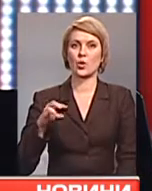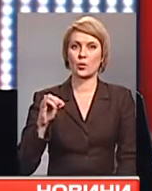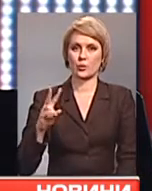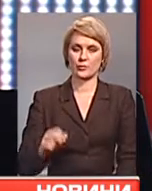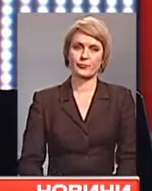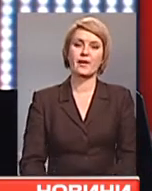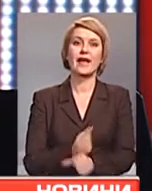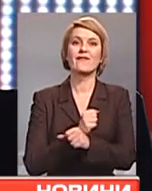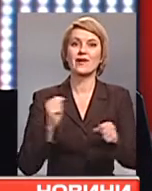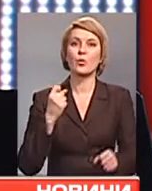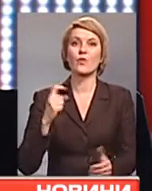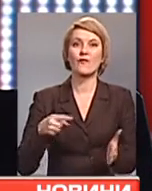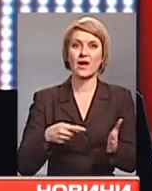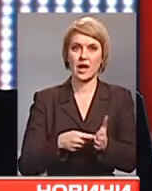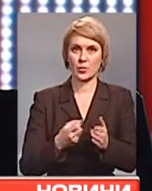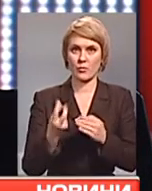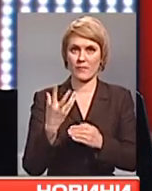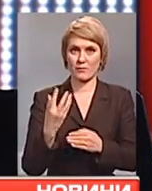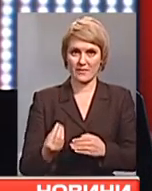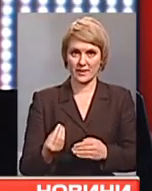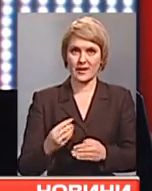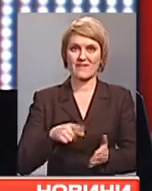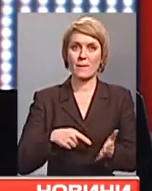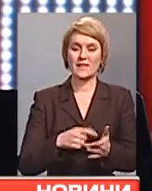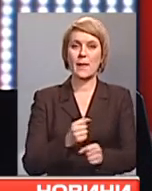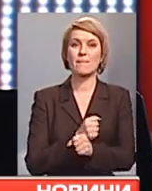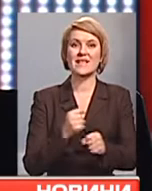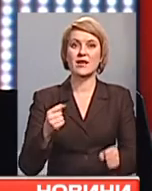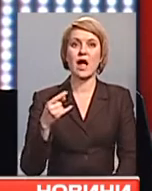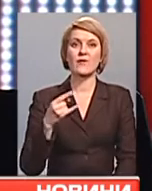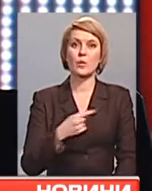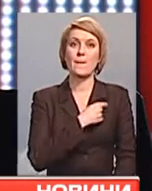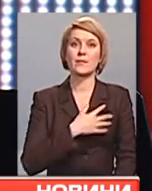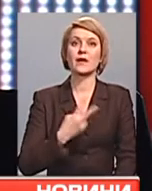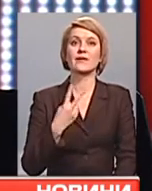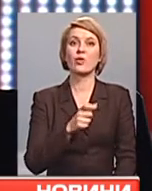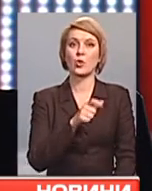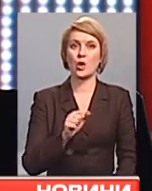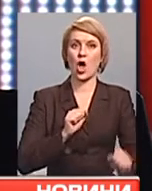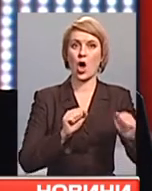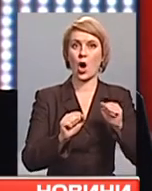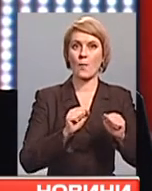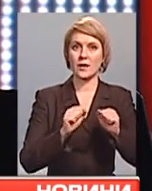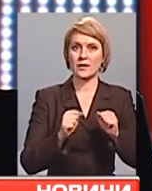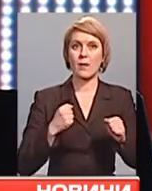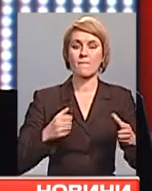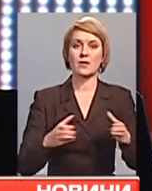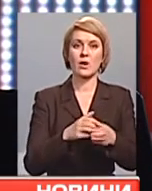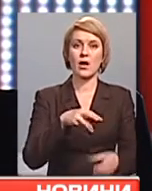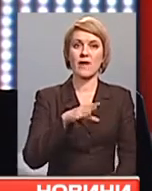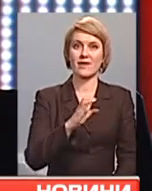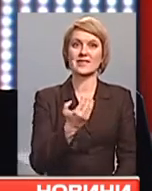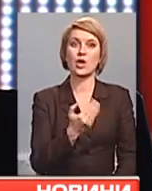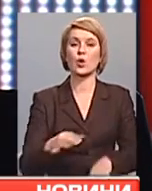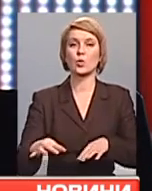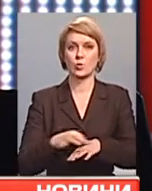Вибух у Харкові. Опівдні в місті підірвали автомобіль. Поранено двох людей – командира батальйону МВС Слобожанщина та його дружину. Їх вже прооперували,